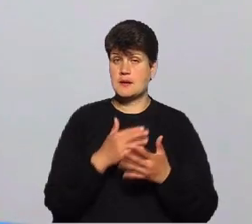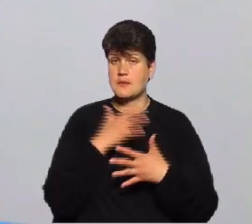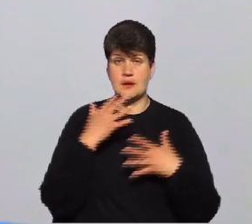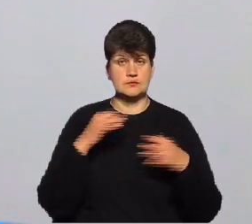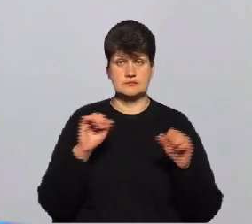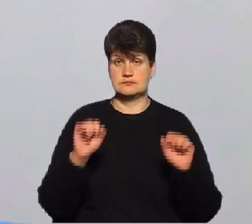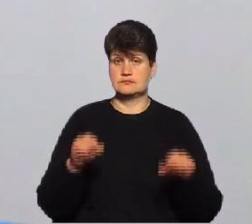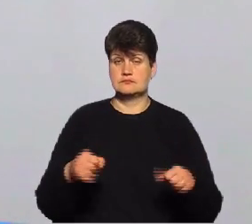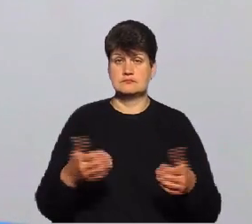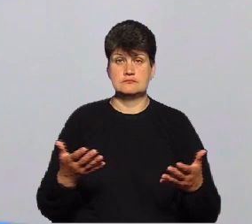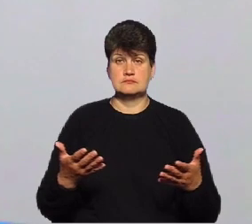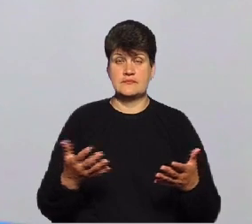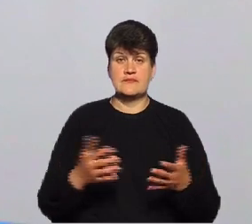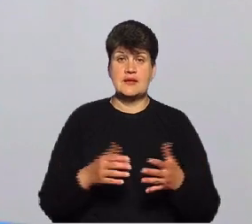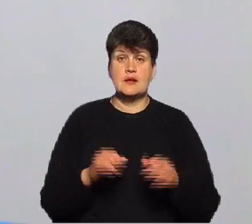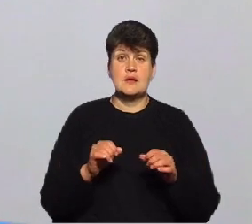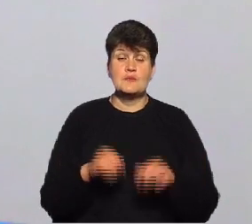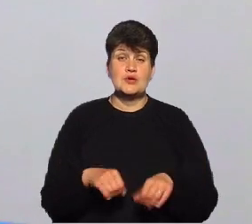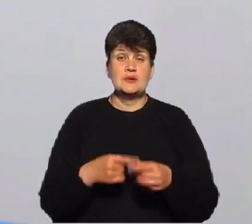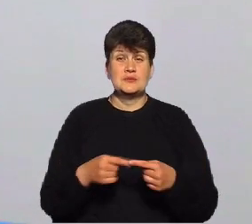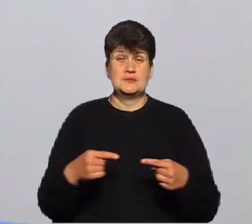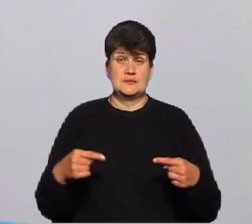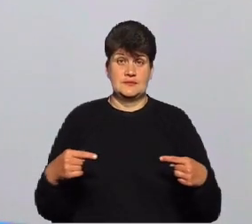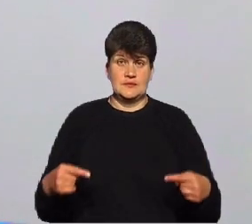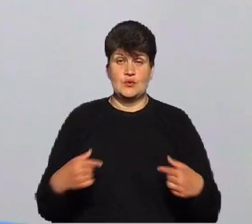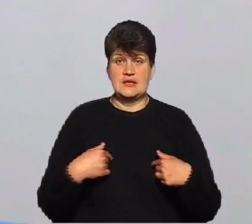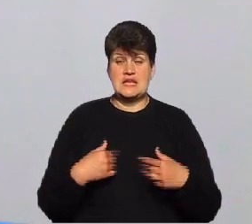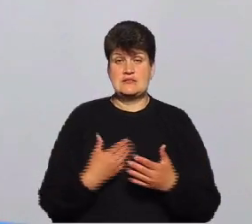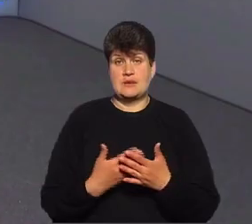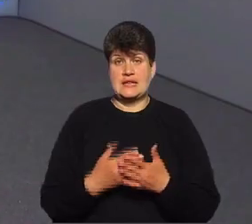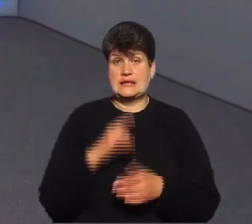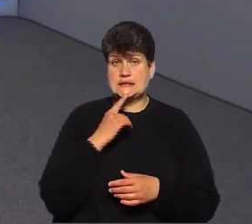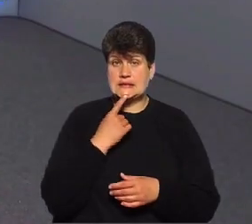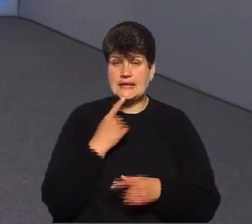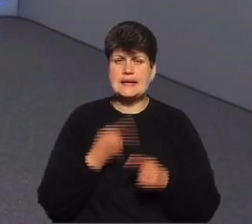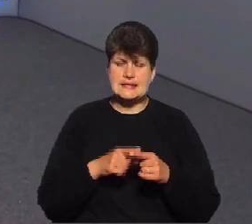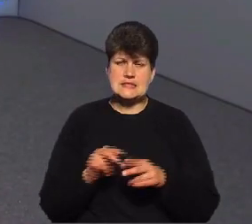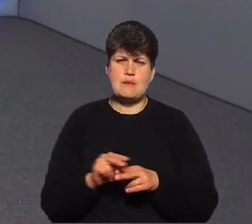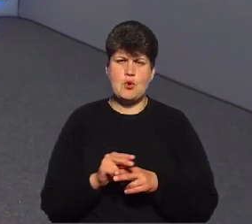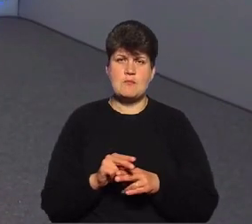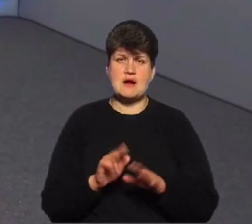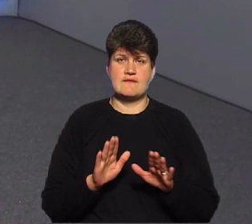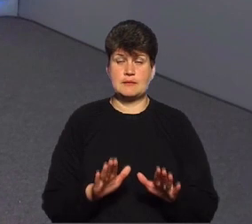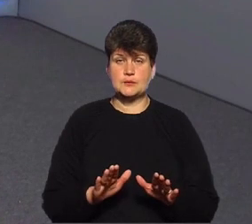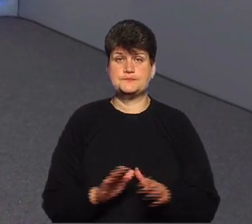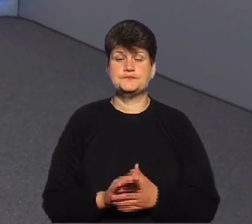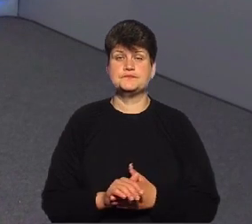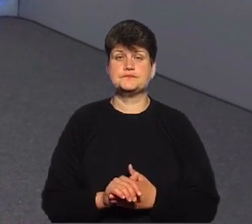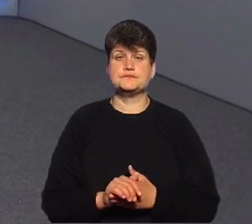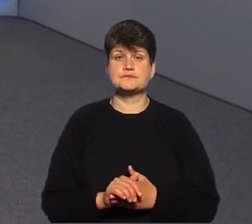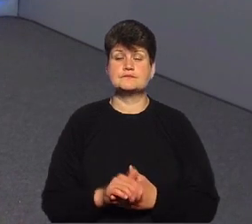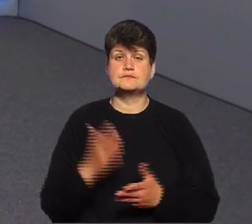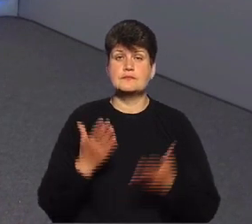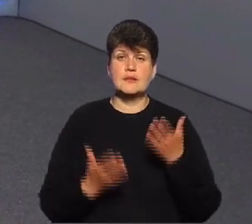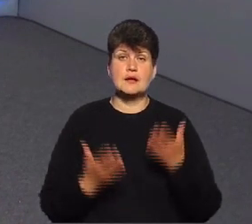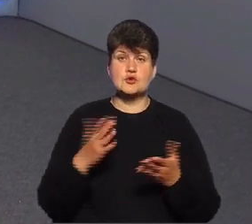З ресурсами, як в кого, в нашому прикладі складновато, але, думаю, це все поправимо. І якщо все буде